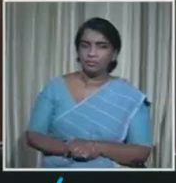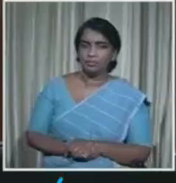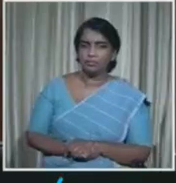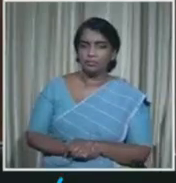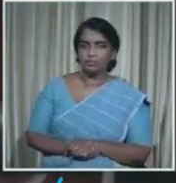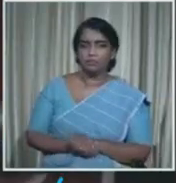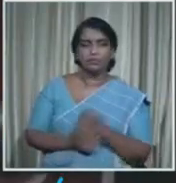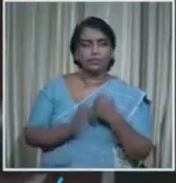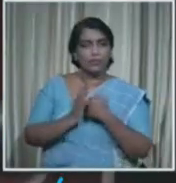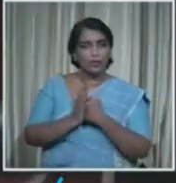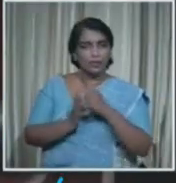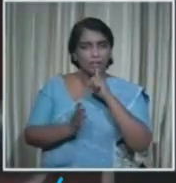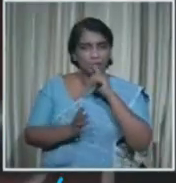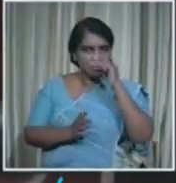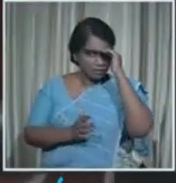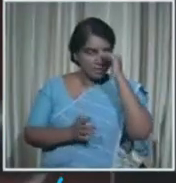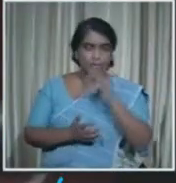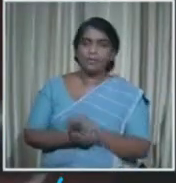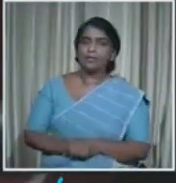මනේ